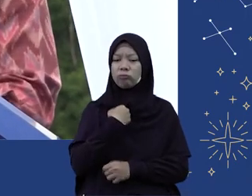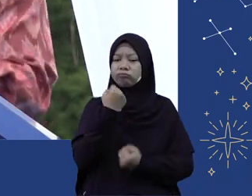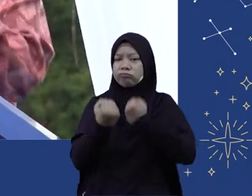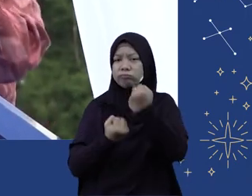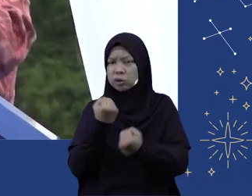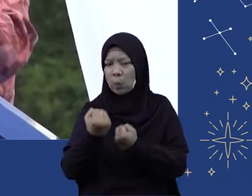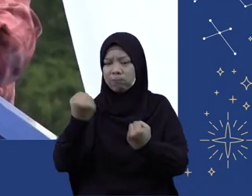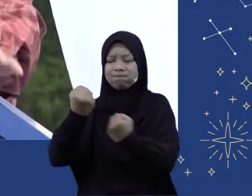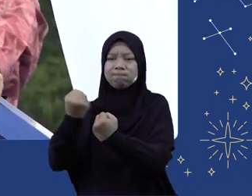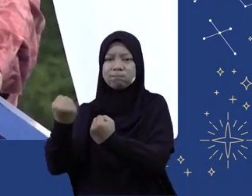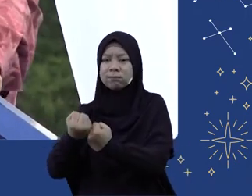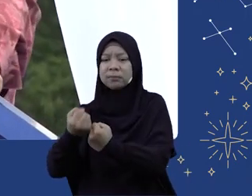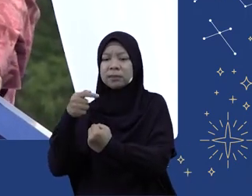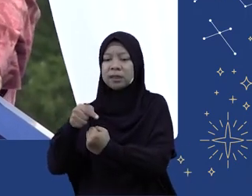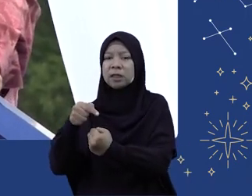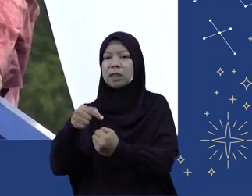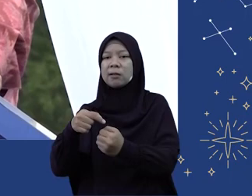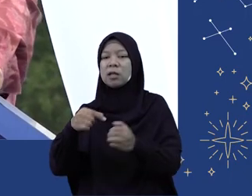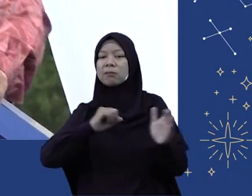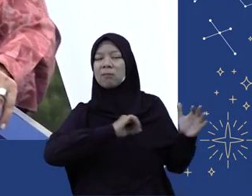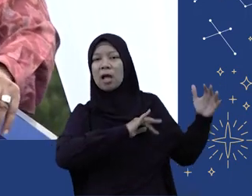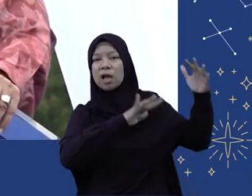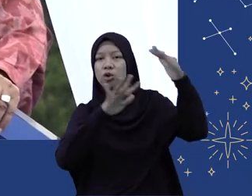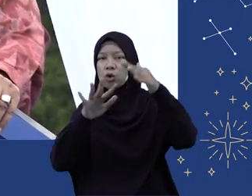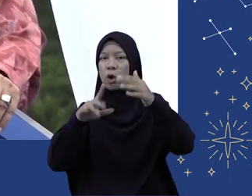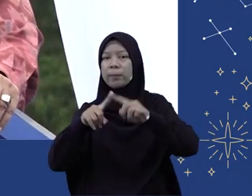ilmu penting bagaimana